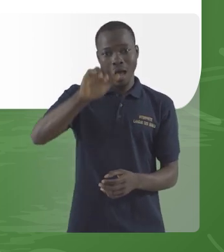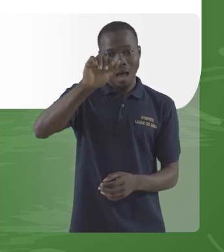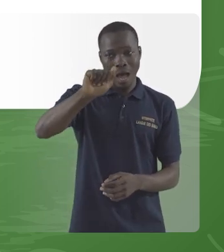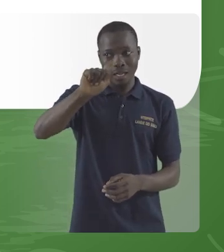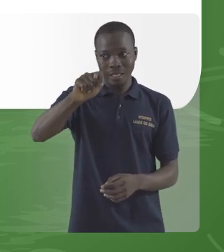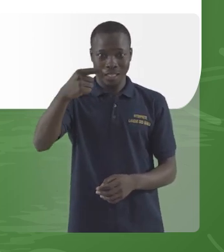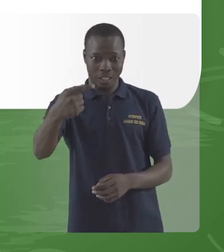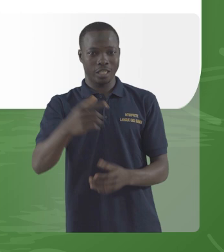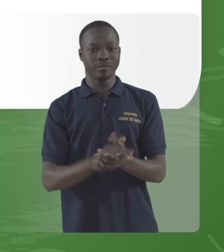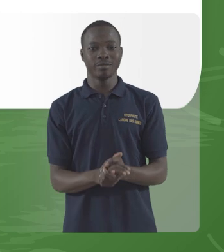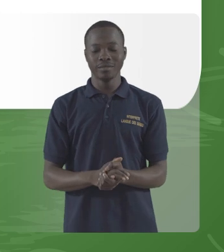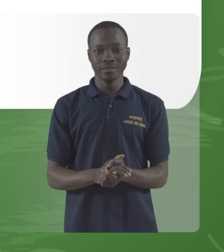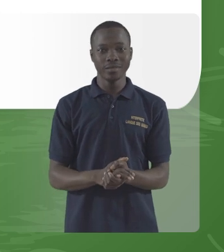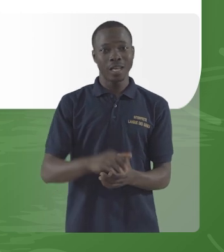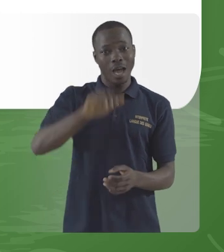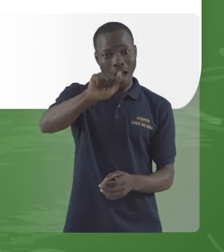ATG,